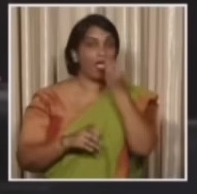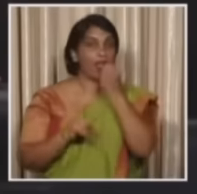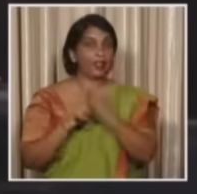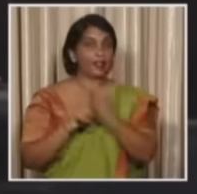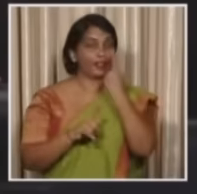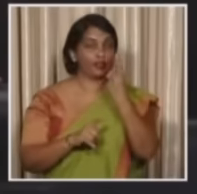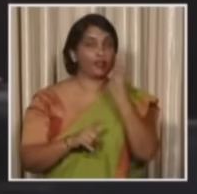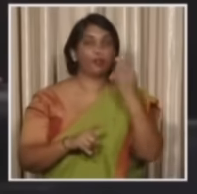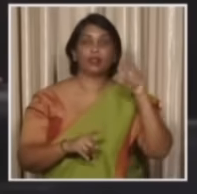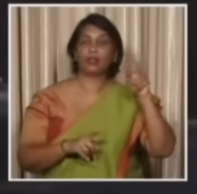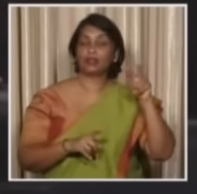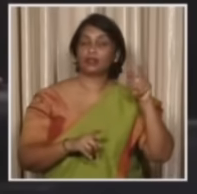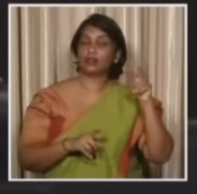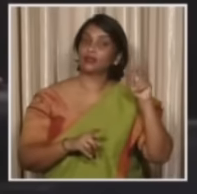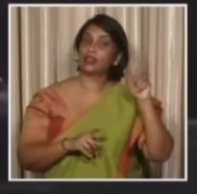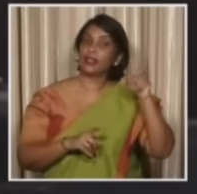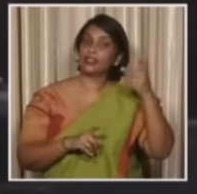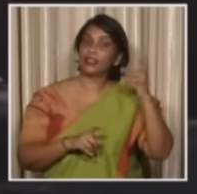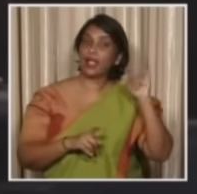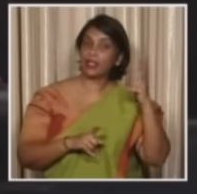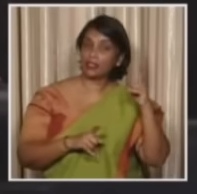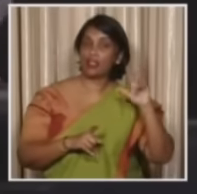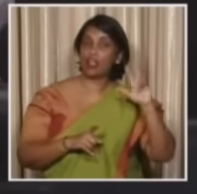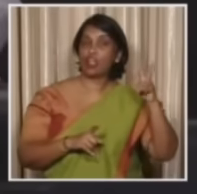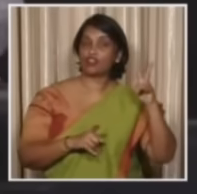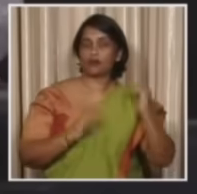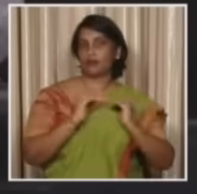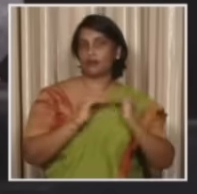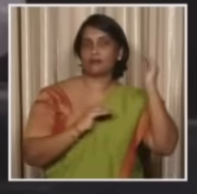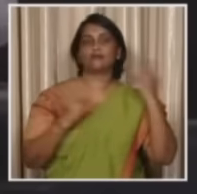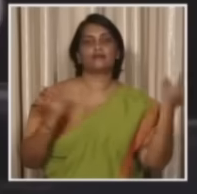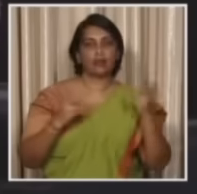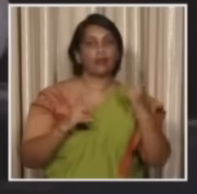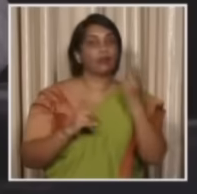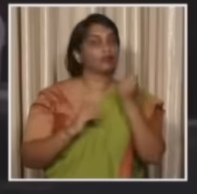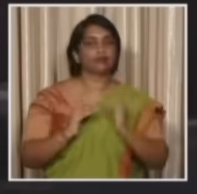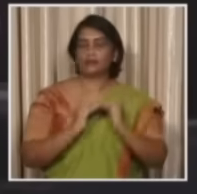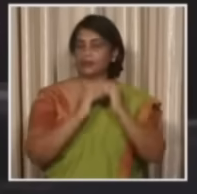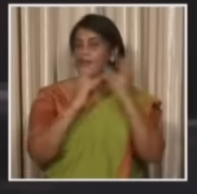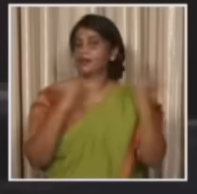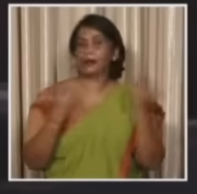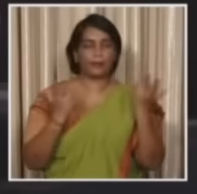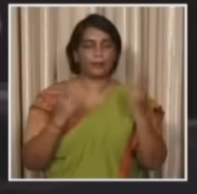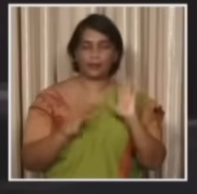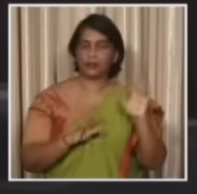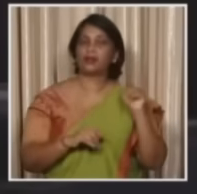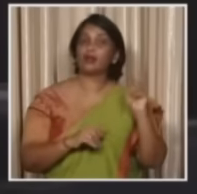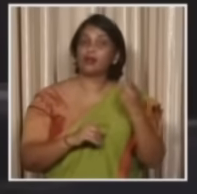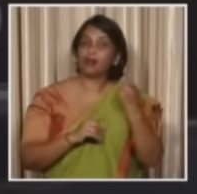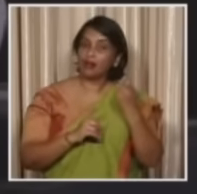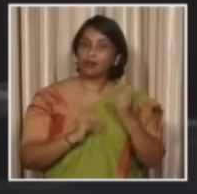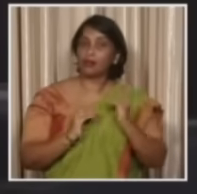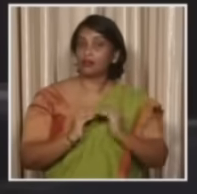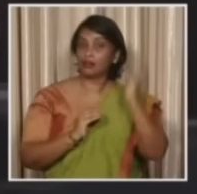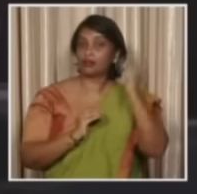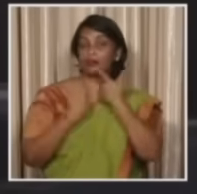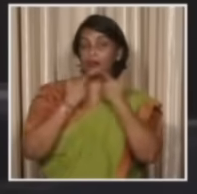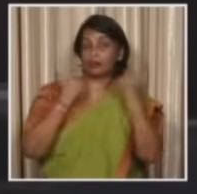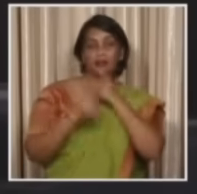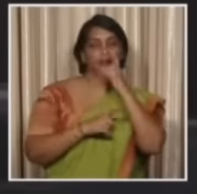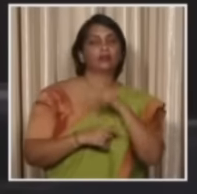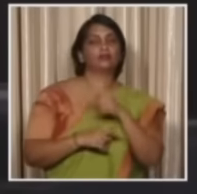එක රුපියල් 170ට 80ට නගින්න බෑ. ආර්ථිකය ගොඩ ගිහිල්ලා නෙමෙයි, ආර්ථිකය ගොඩ ගියා කියලා පුරාජේරු